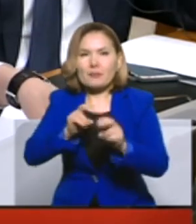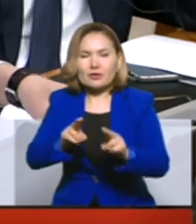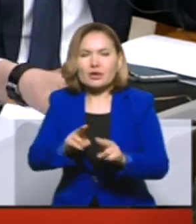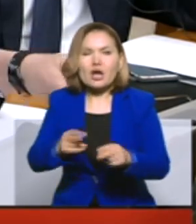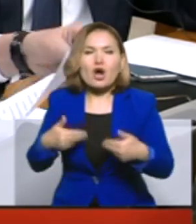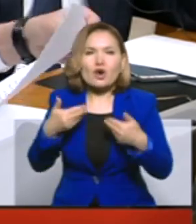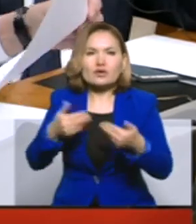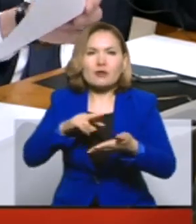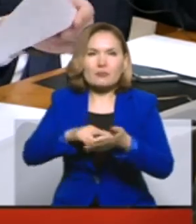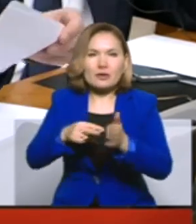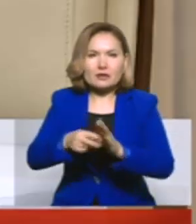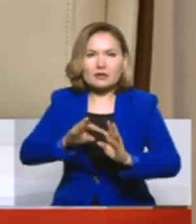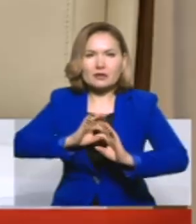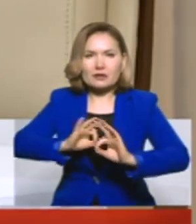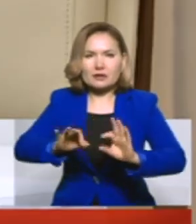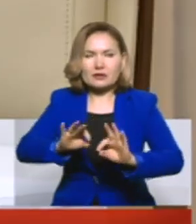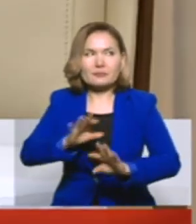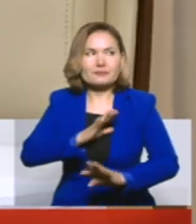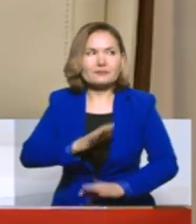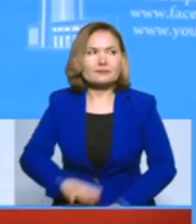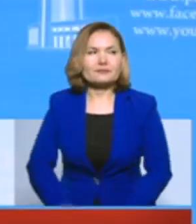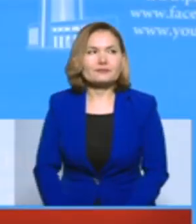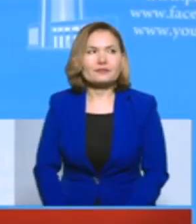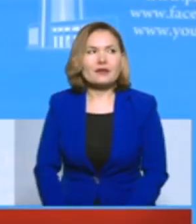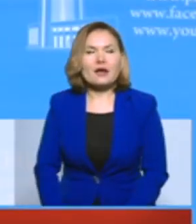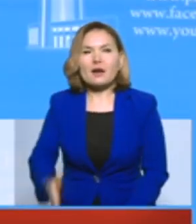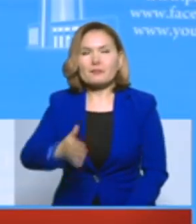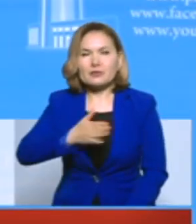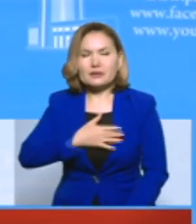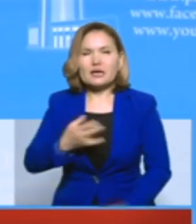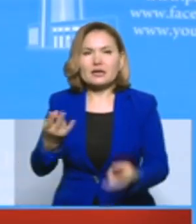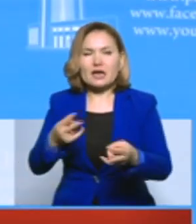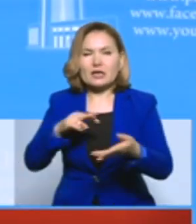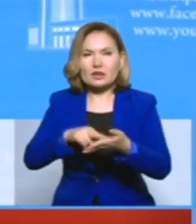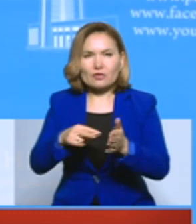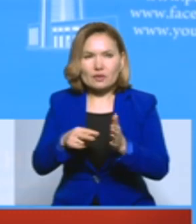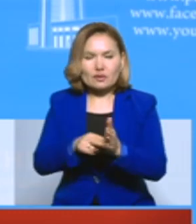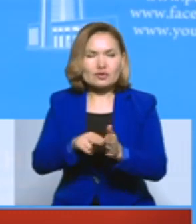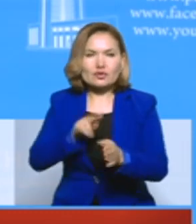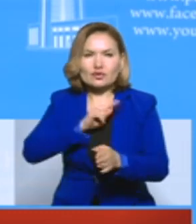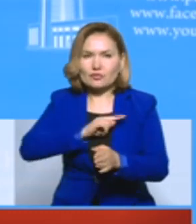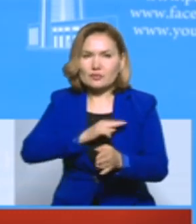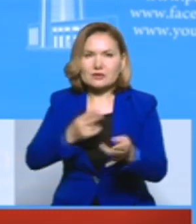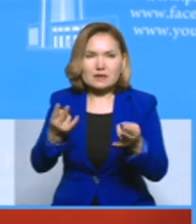бірнеше ұсынысын жеткізді. Бізге қазір жүйелі жұмыс керек. Біріншіден,